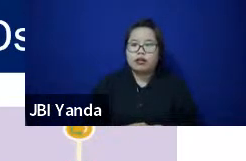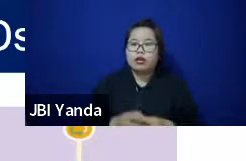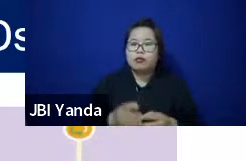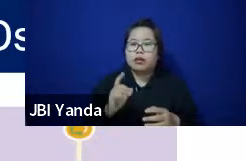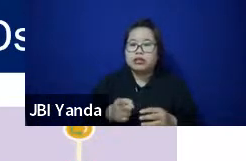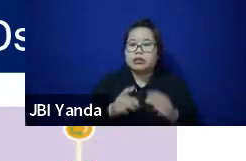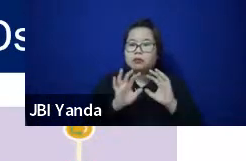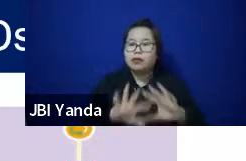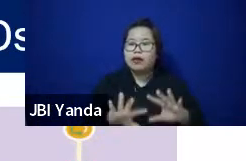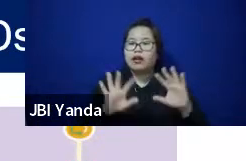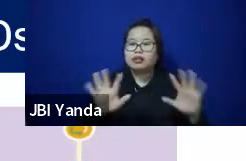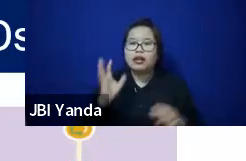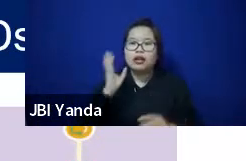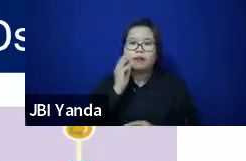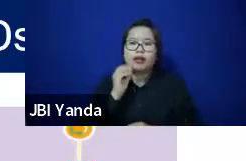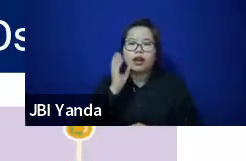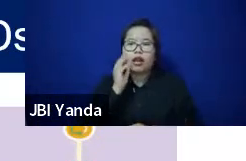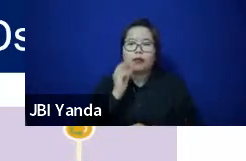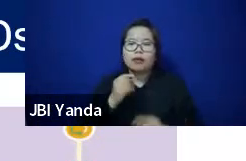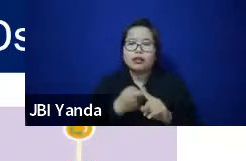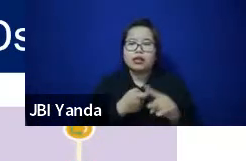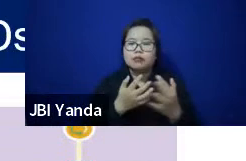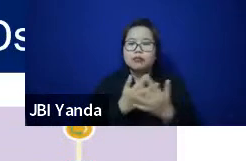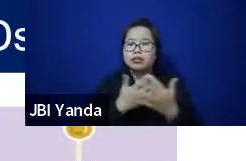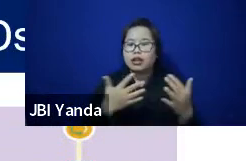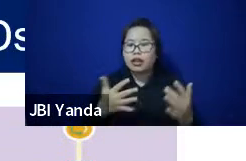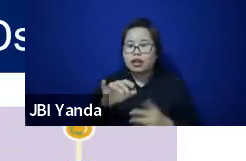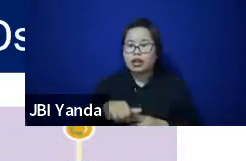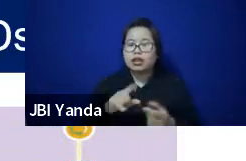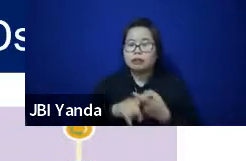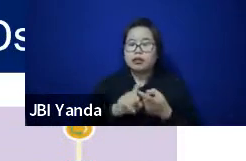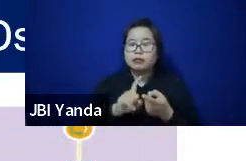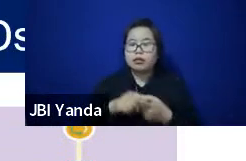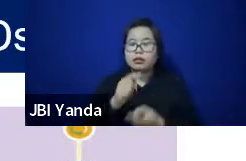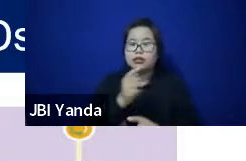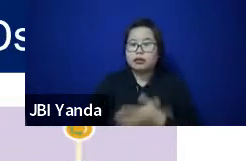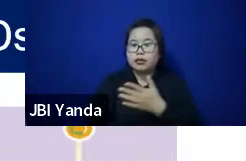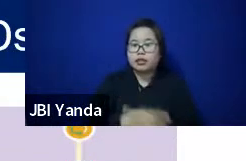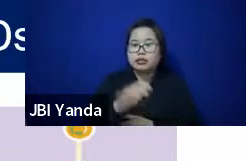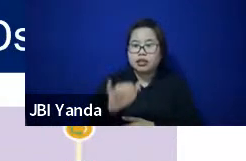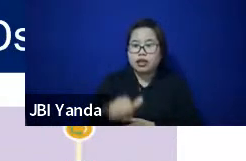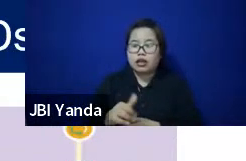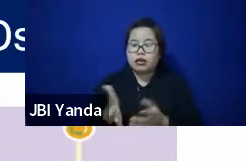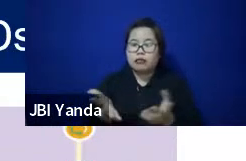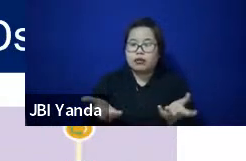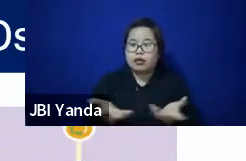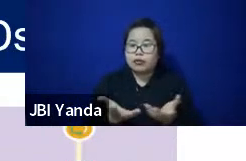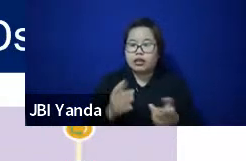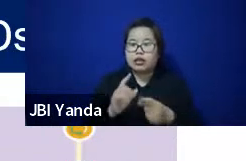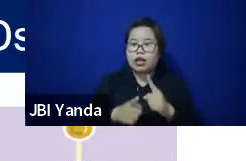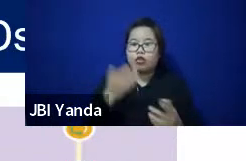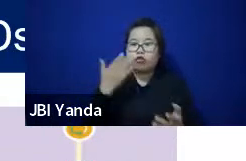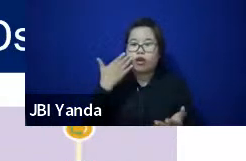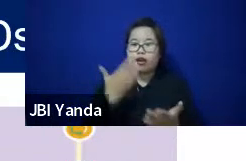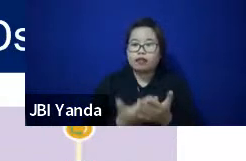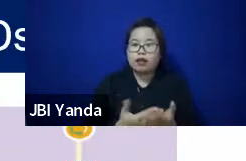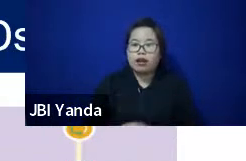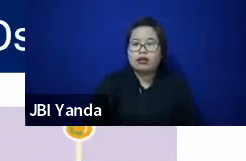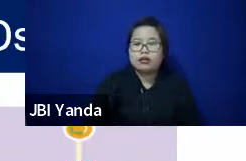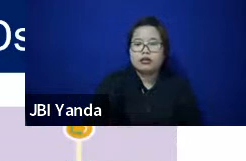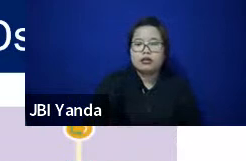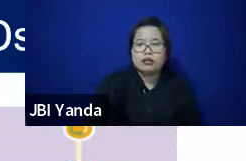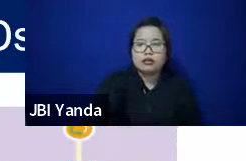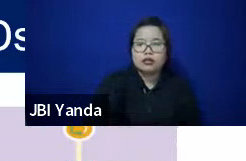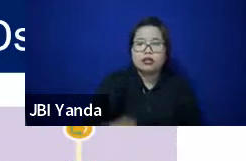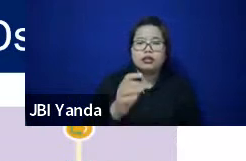sekali pengalaman-pengalaman dari masyarakat ya, teman-teman disabilitas yang pada faktanya tidak